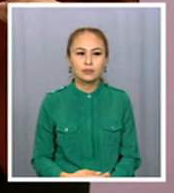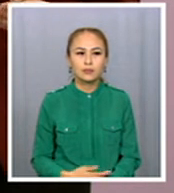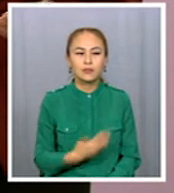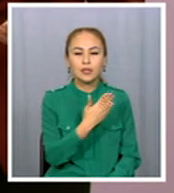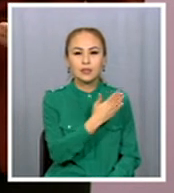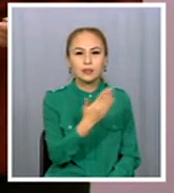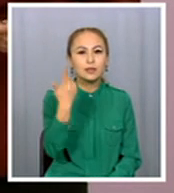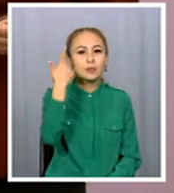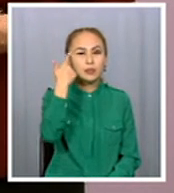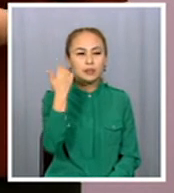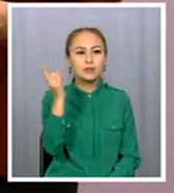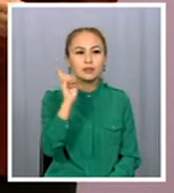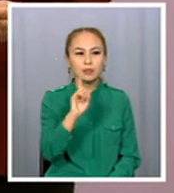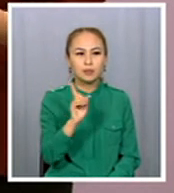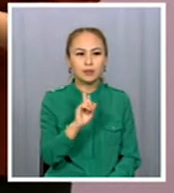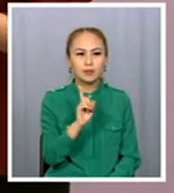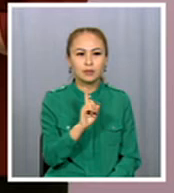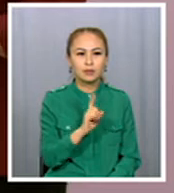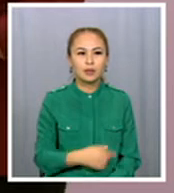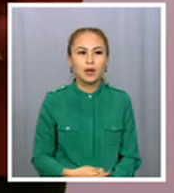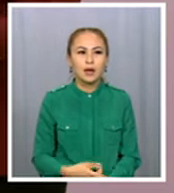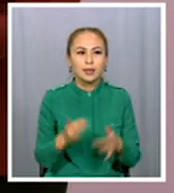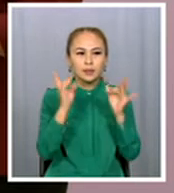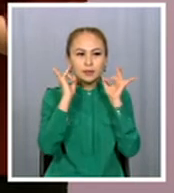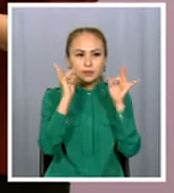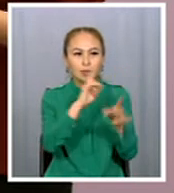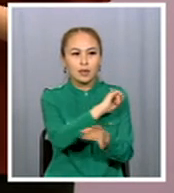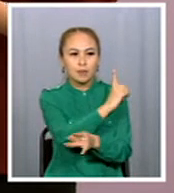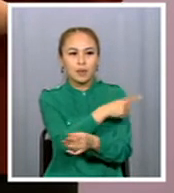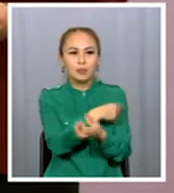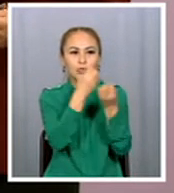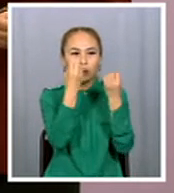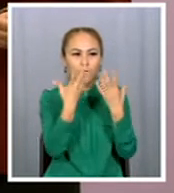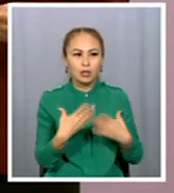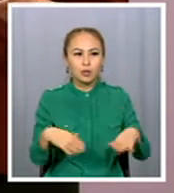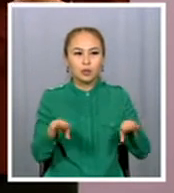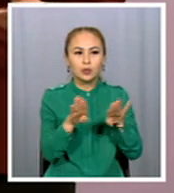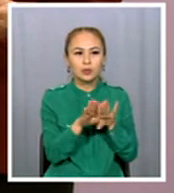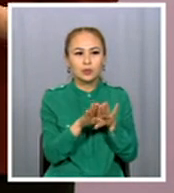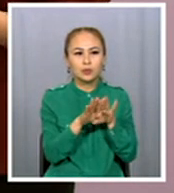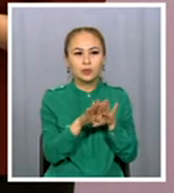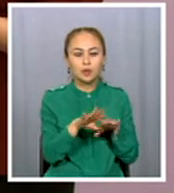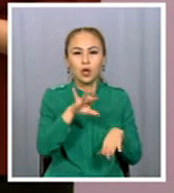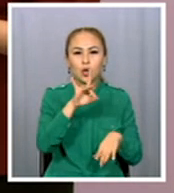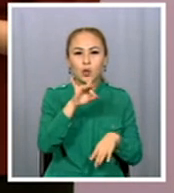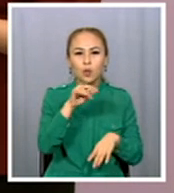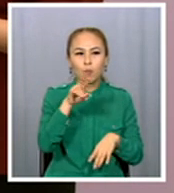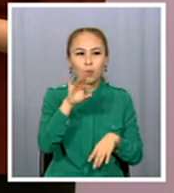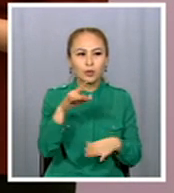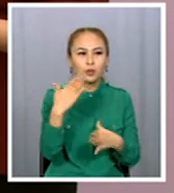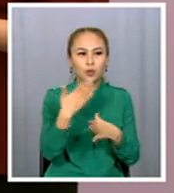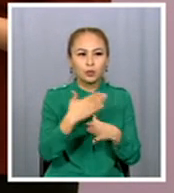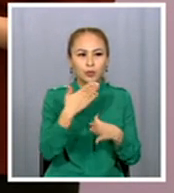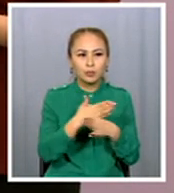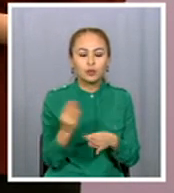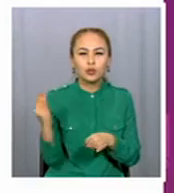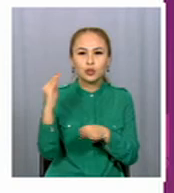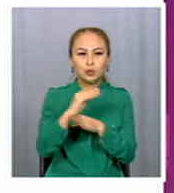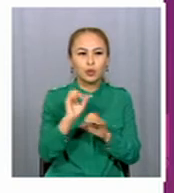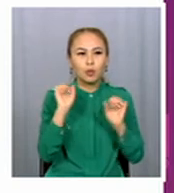Сендер білесіңдер ме? Дыбыс қаттылығын қарапайым құрал рупордың көмегімен күшейтуге